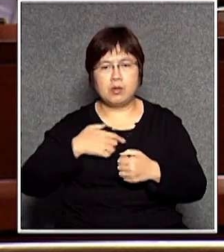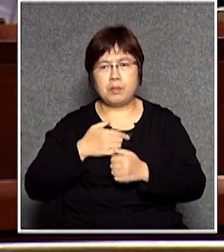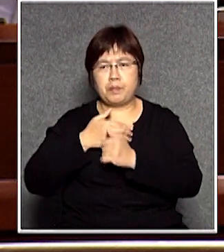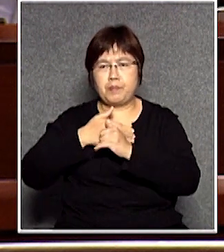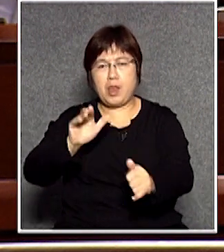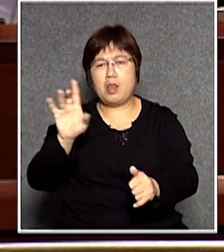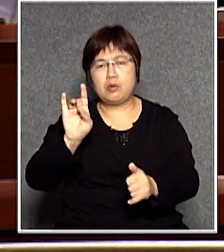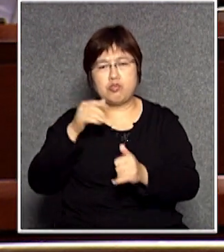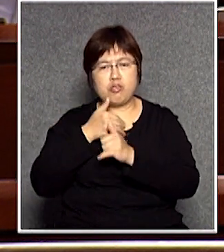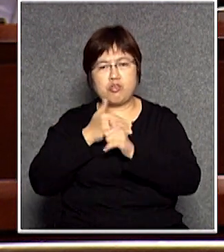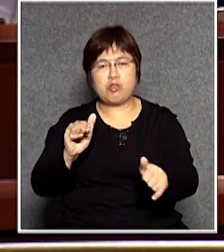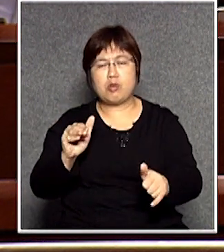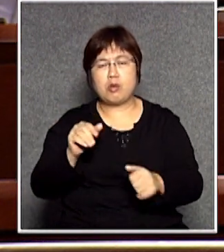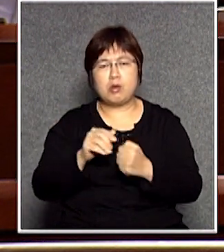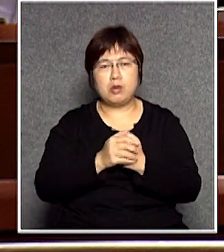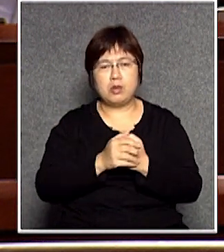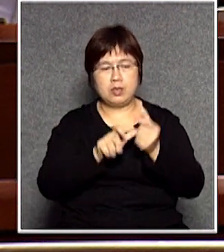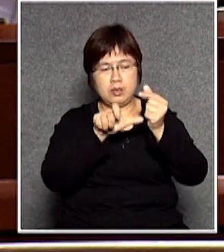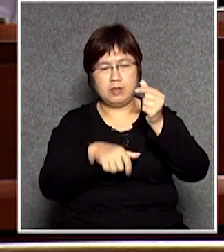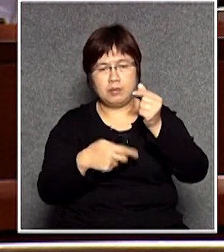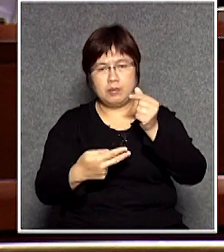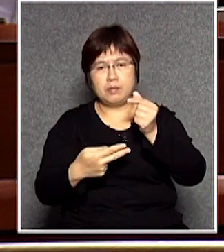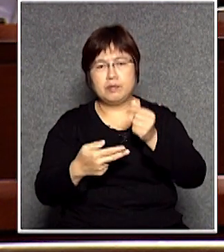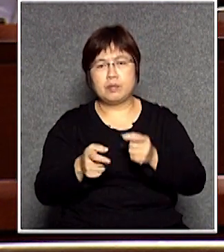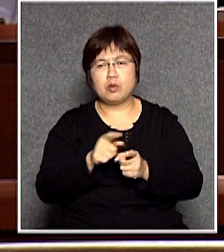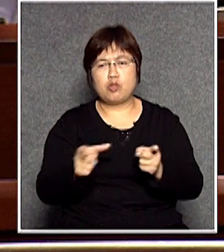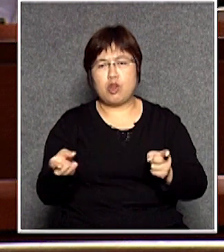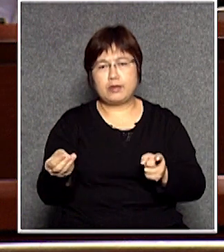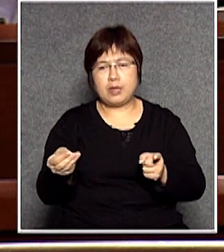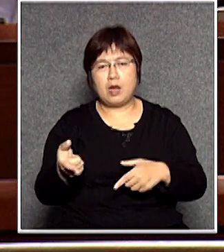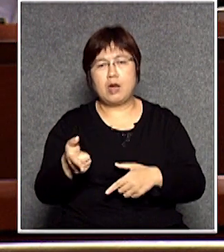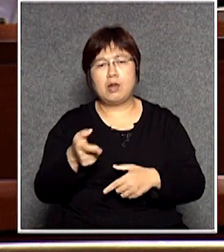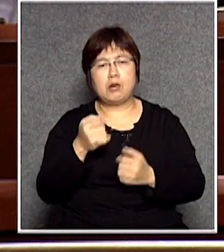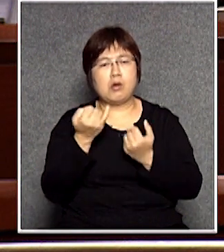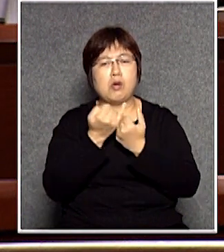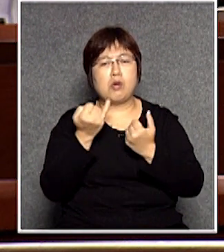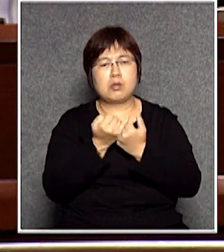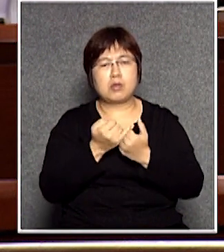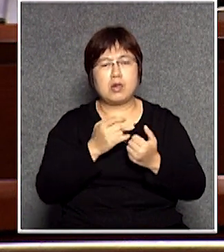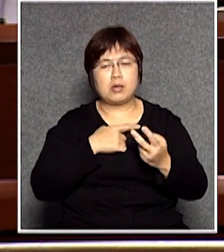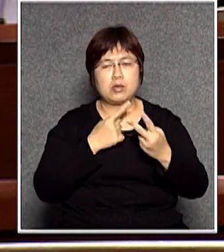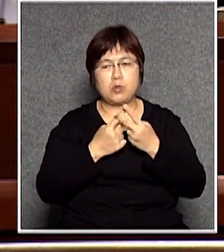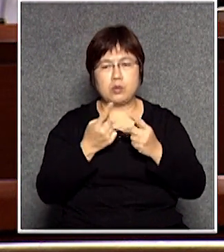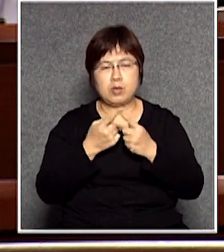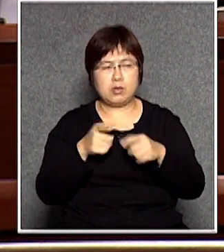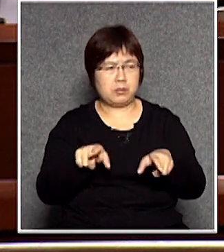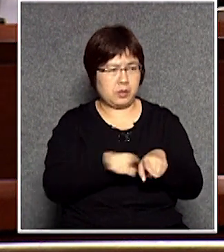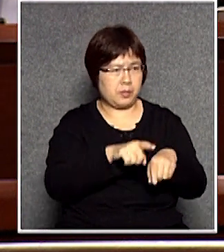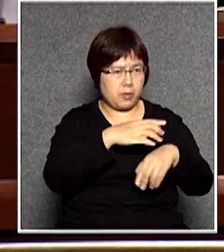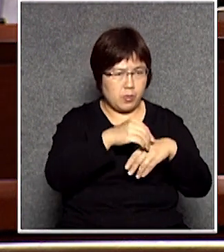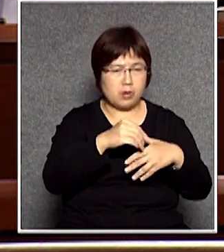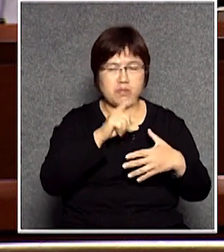運動。而在當年10月2日呢，長沙的學生和工人呢 就跟毛澤東一起在各地